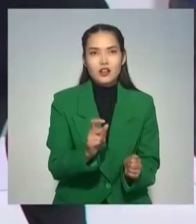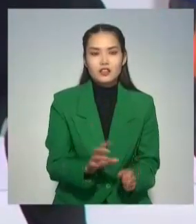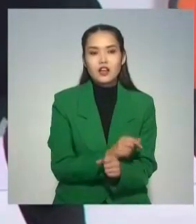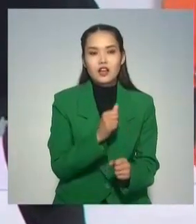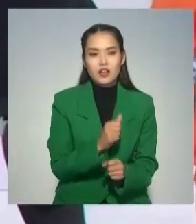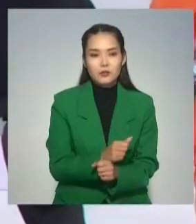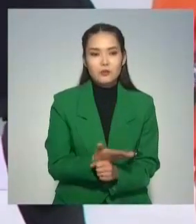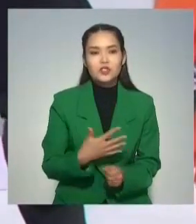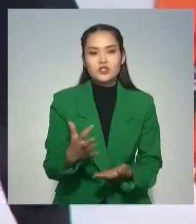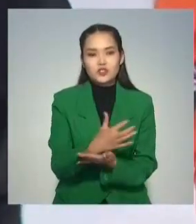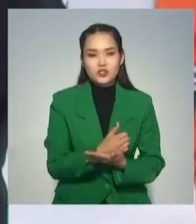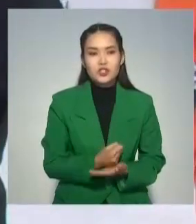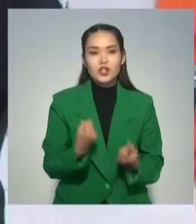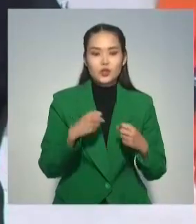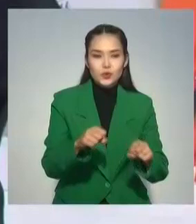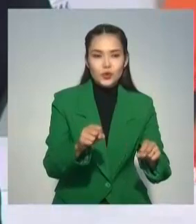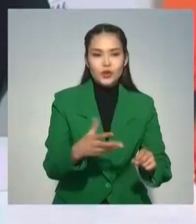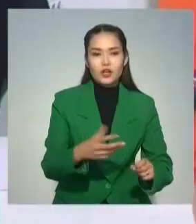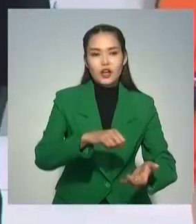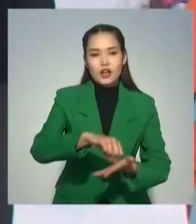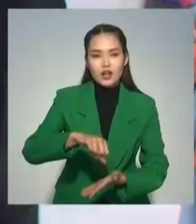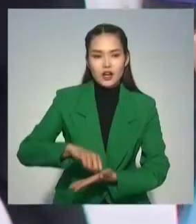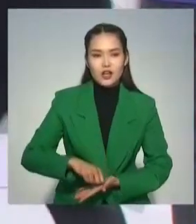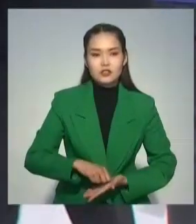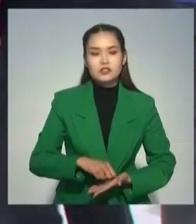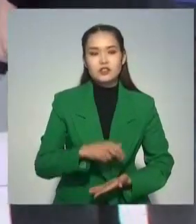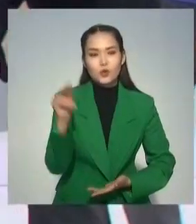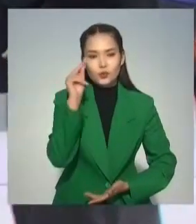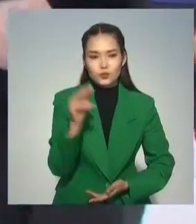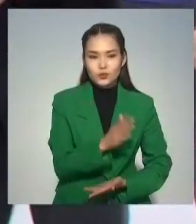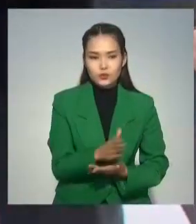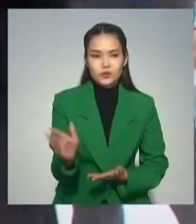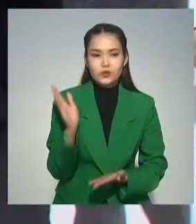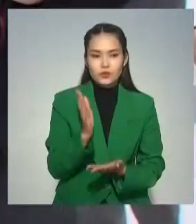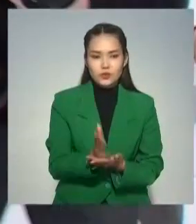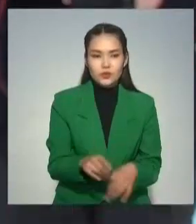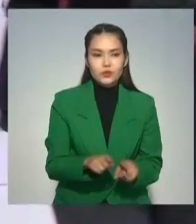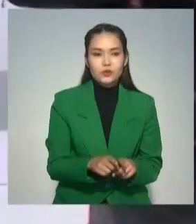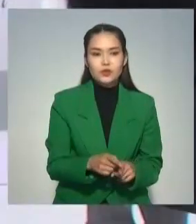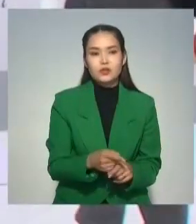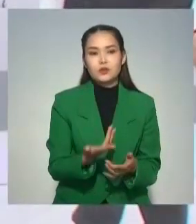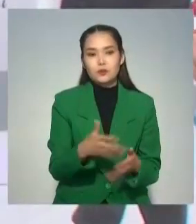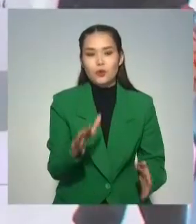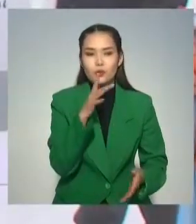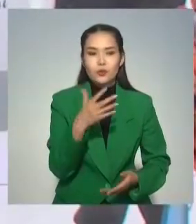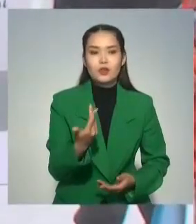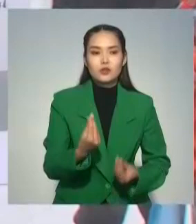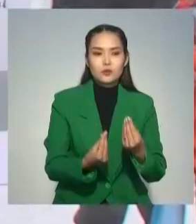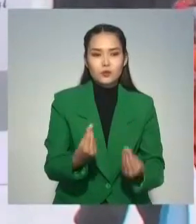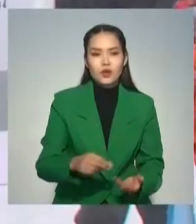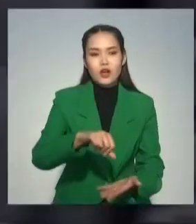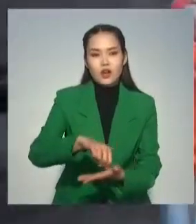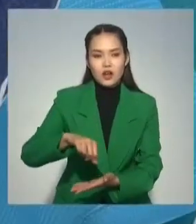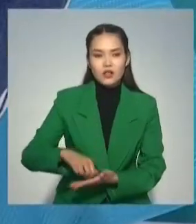Армрестлинг, жеңіл атлетика және дзюдо спортына қатысамын. Мен спортты жақсы көремін. Осы турнирдің ұйымдастырына және